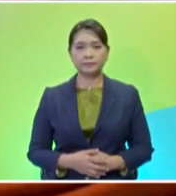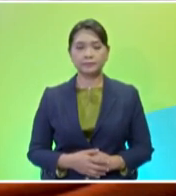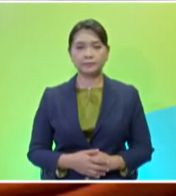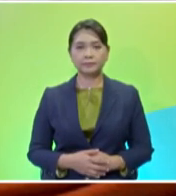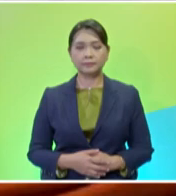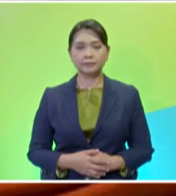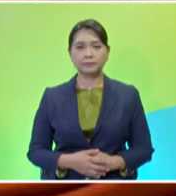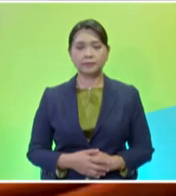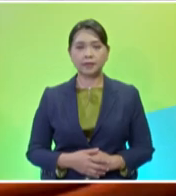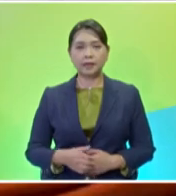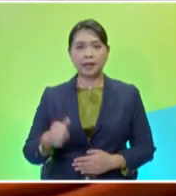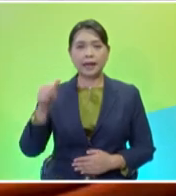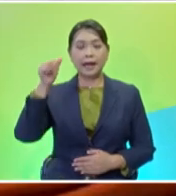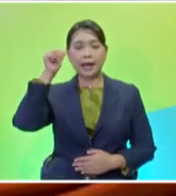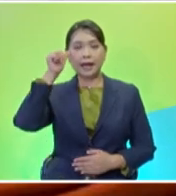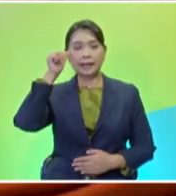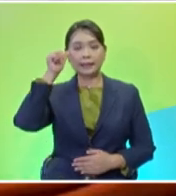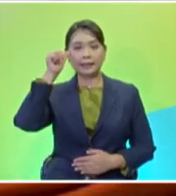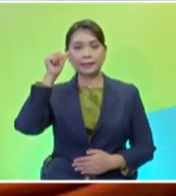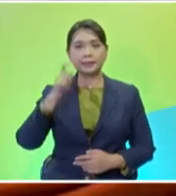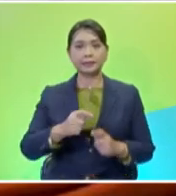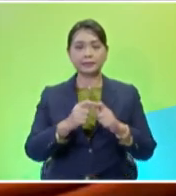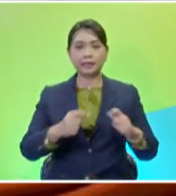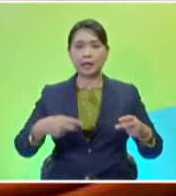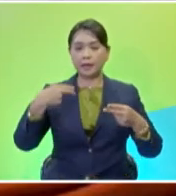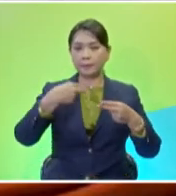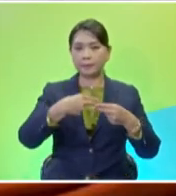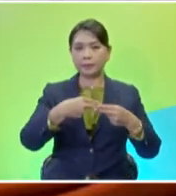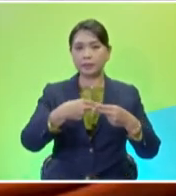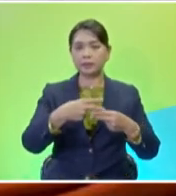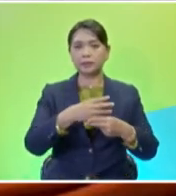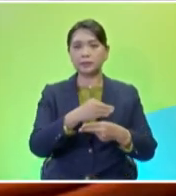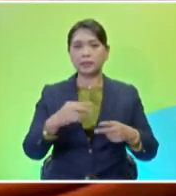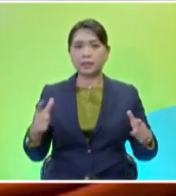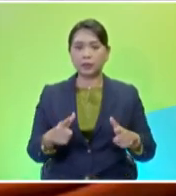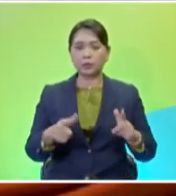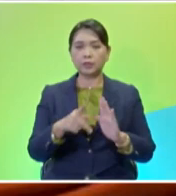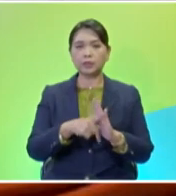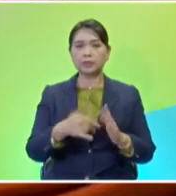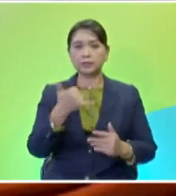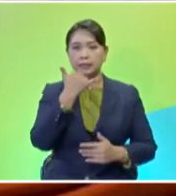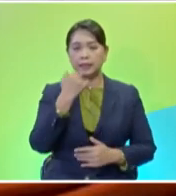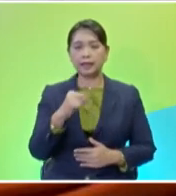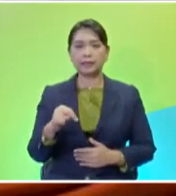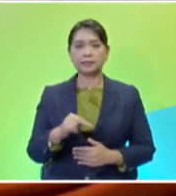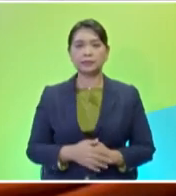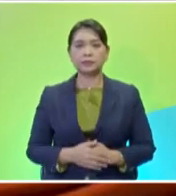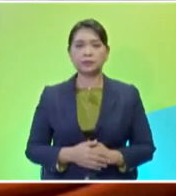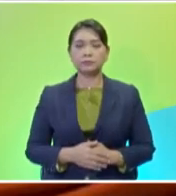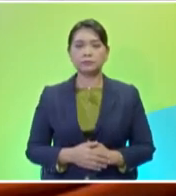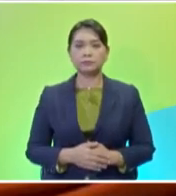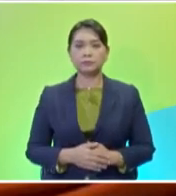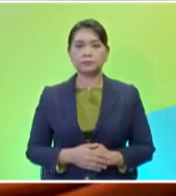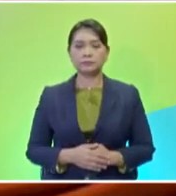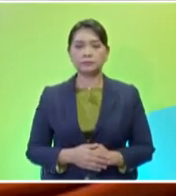telah menghampiri Prabu lalu mengaku kesalahannya jujur Dia udah